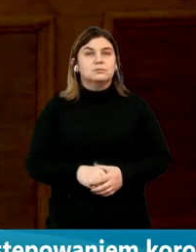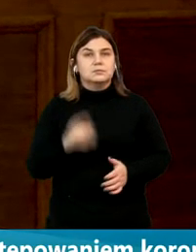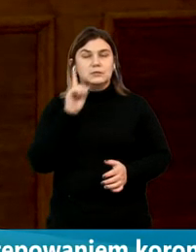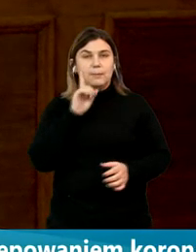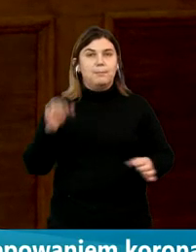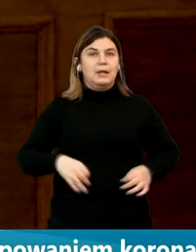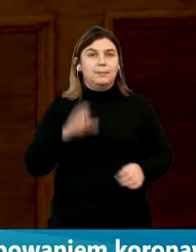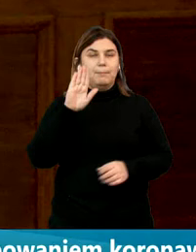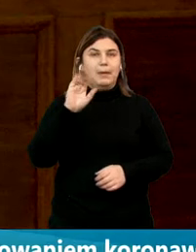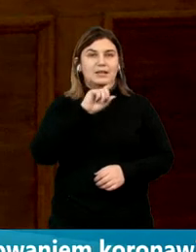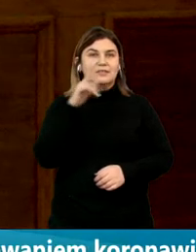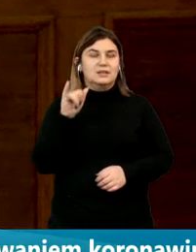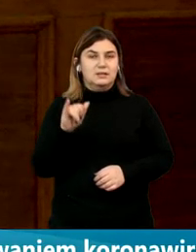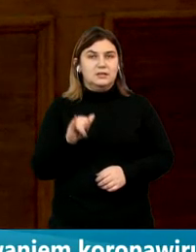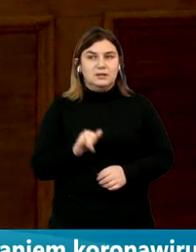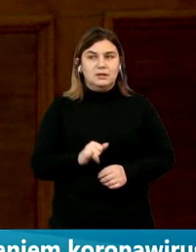Wazyli pyta,